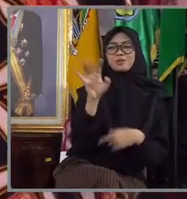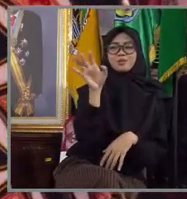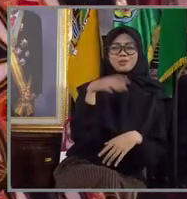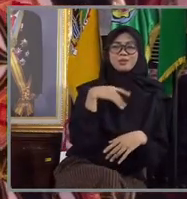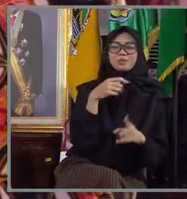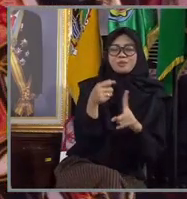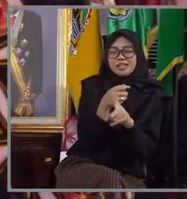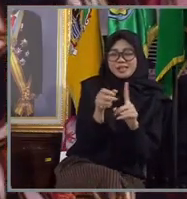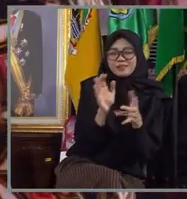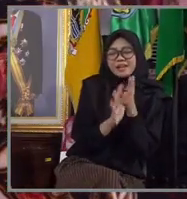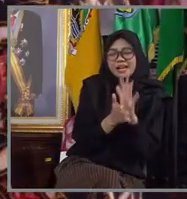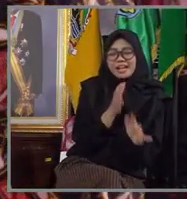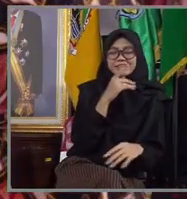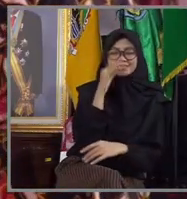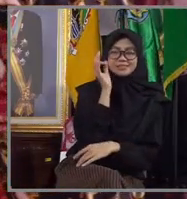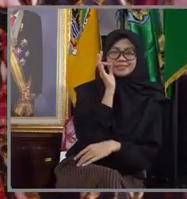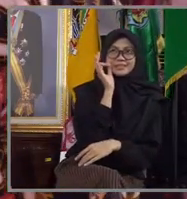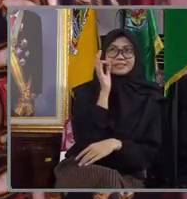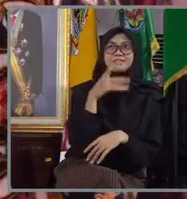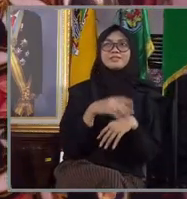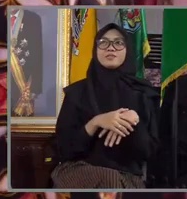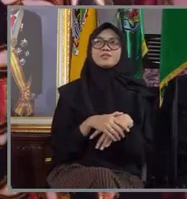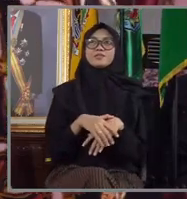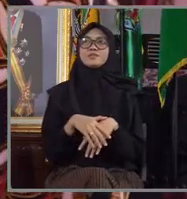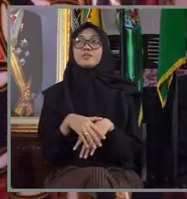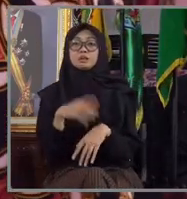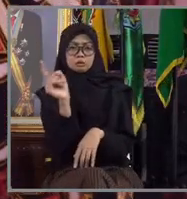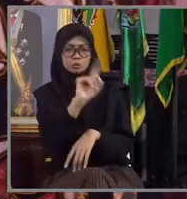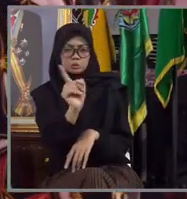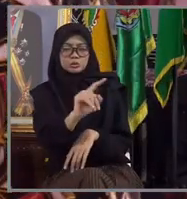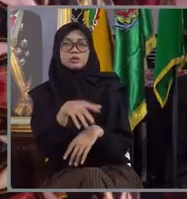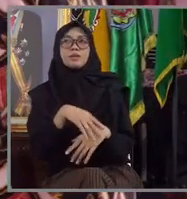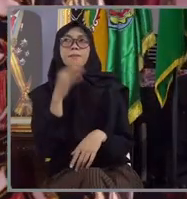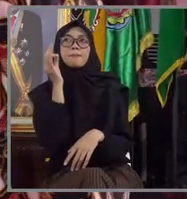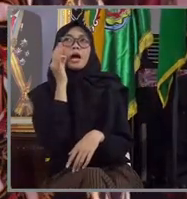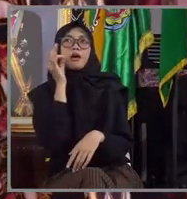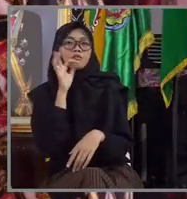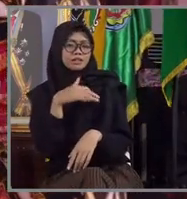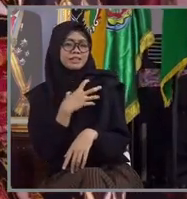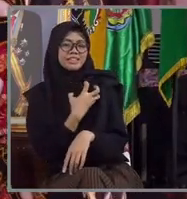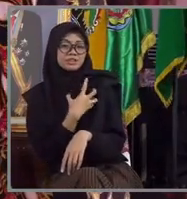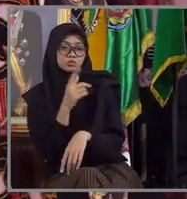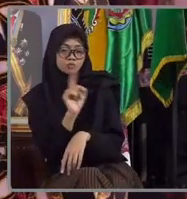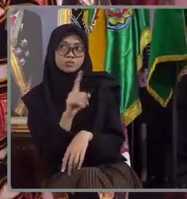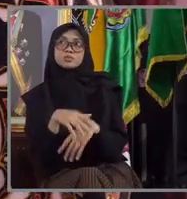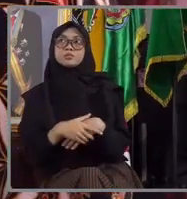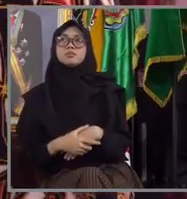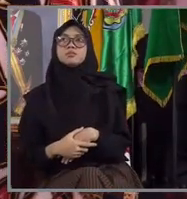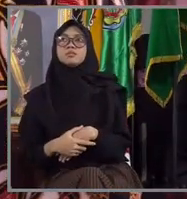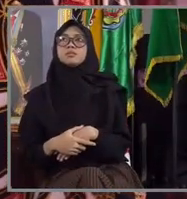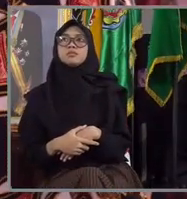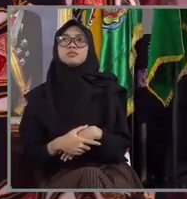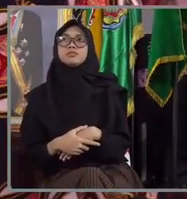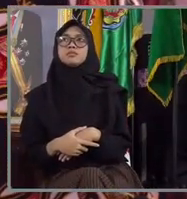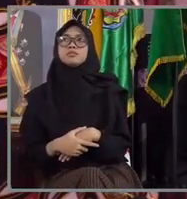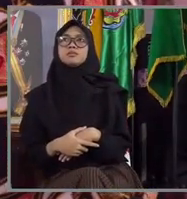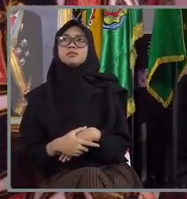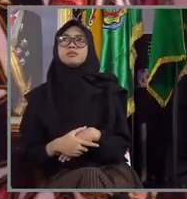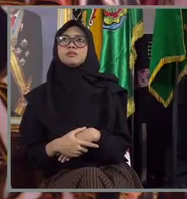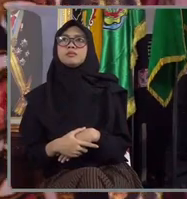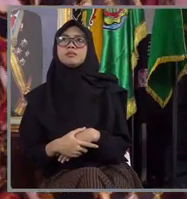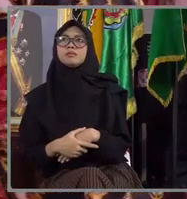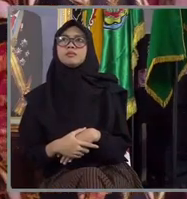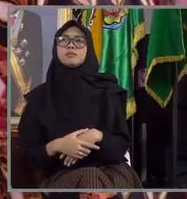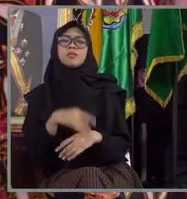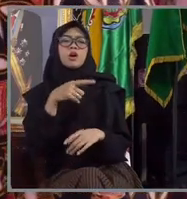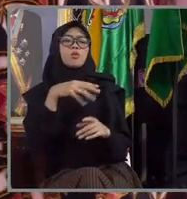jangan jadi gini Sorry ya tapi jangan tersinggung ya Umpama kamu diomongi panggilanmu siapa